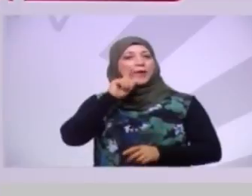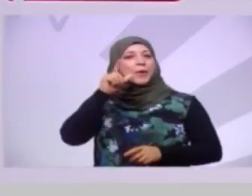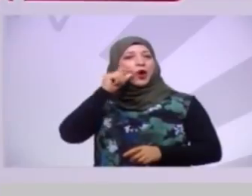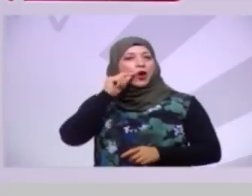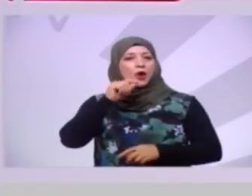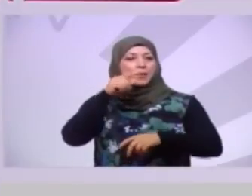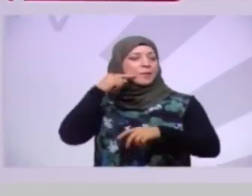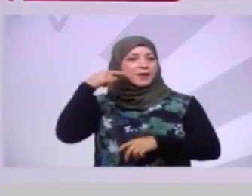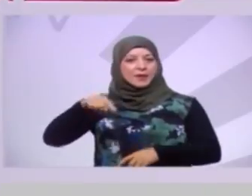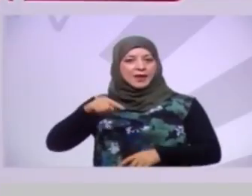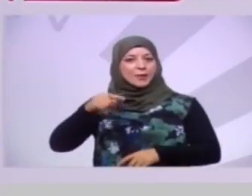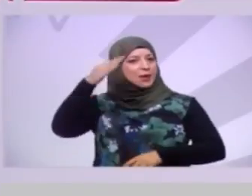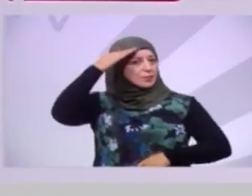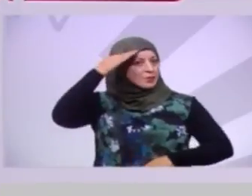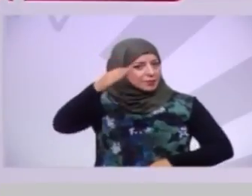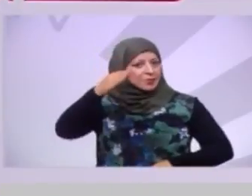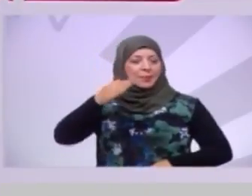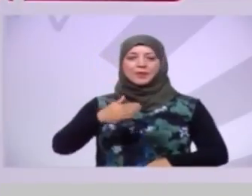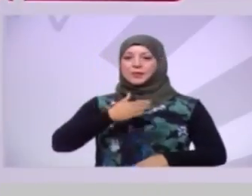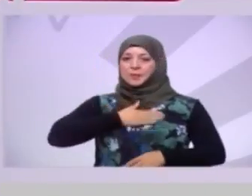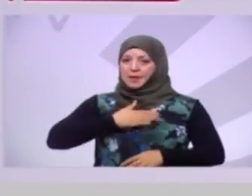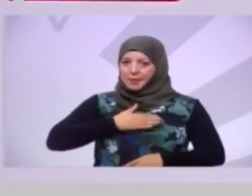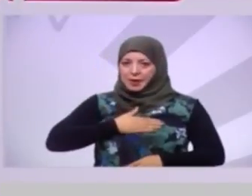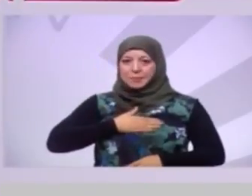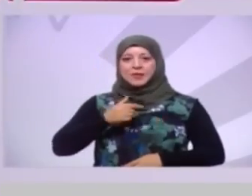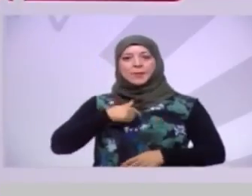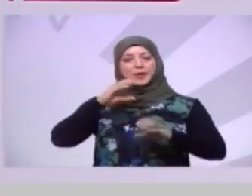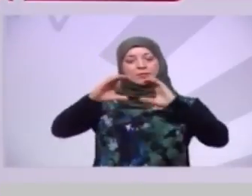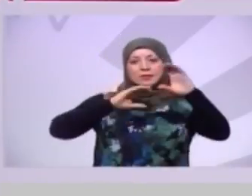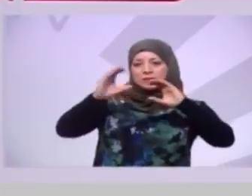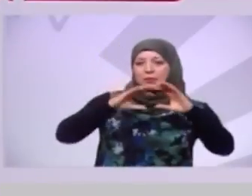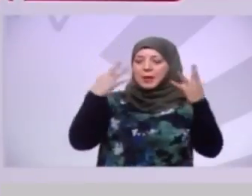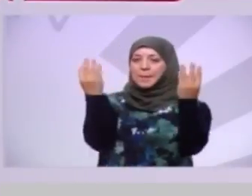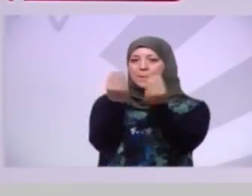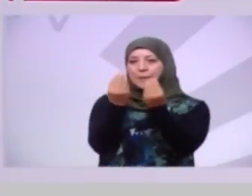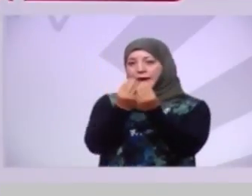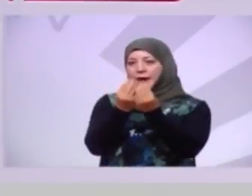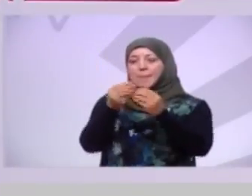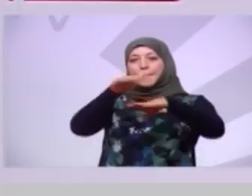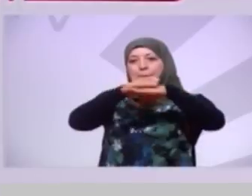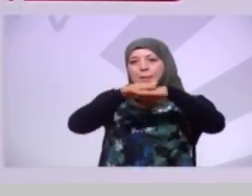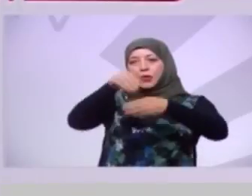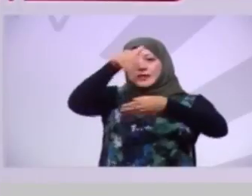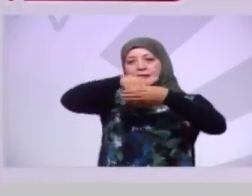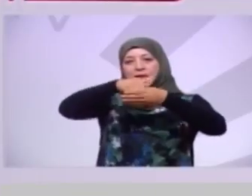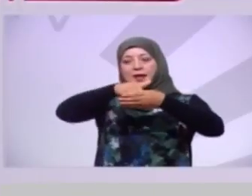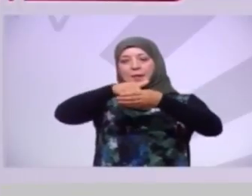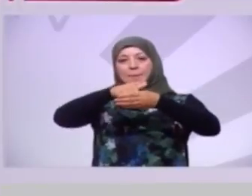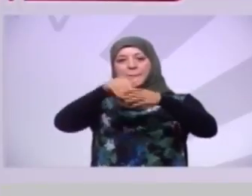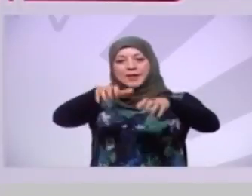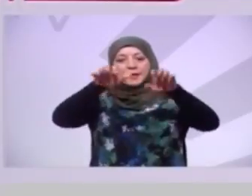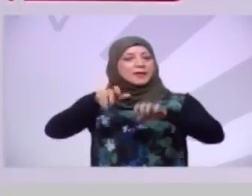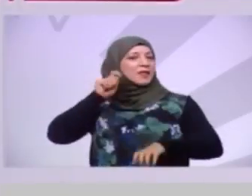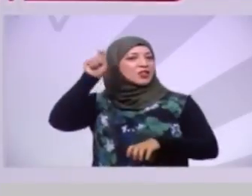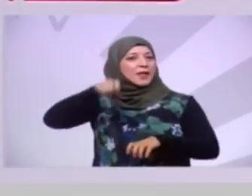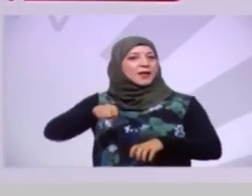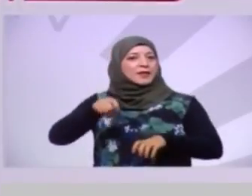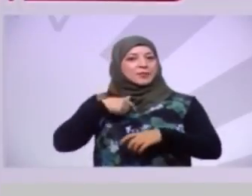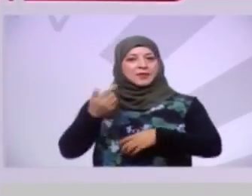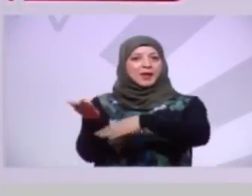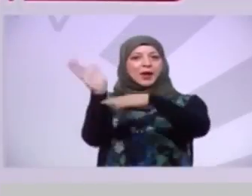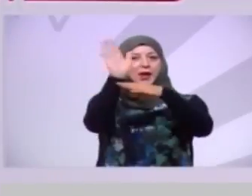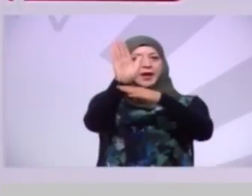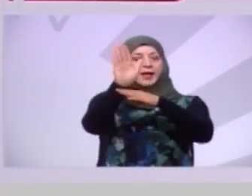واقدم لكم التحيه ويريد ان اتواصل معكم حول موضوع الانتخابات التشريعيه وبالتالي اقدم لكم